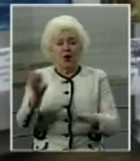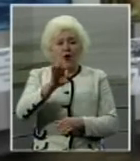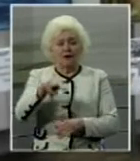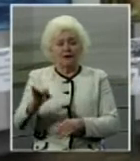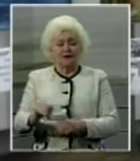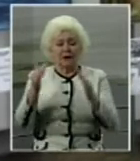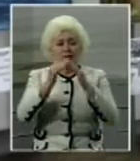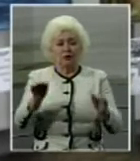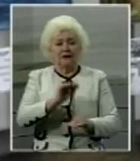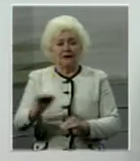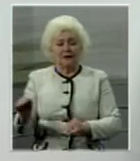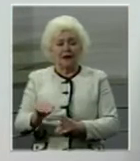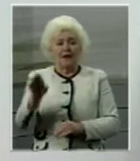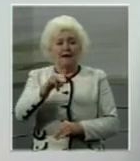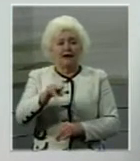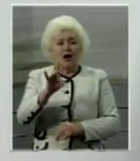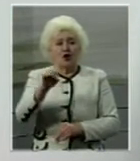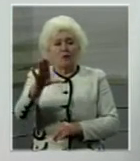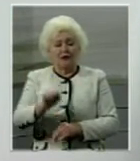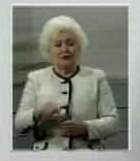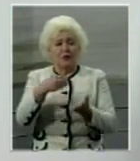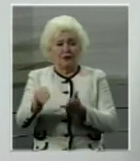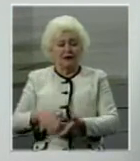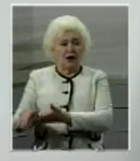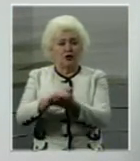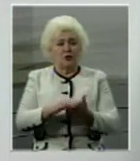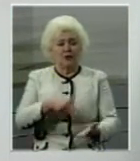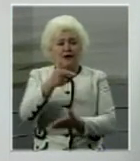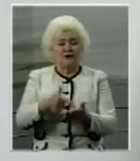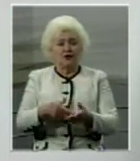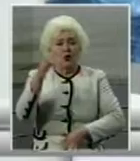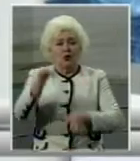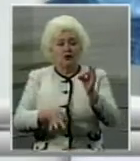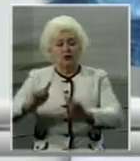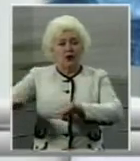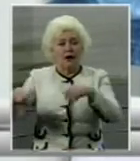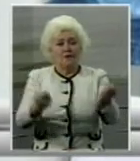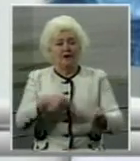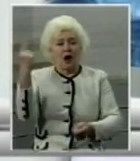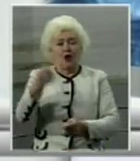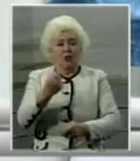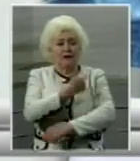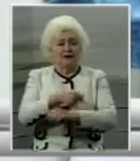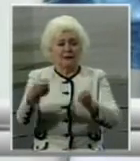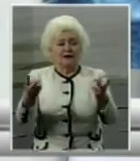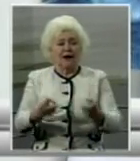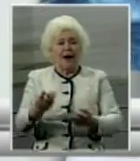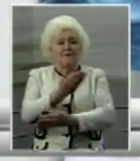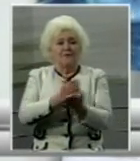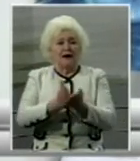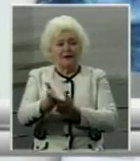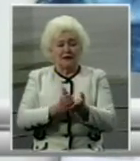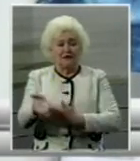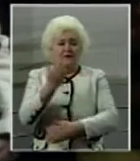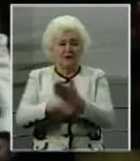Олешківського будинку-інтернату Федора Романова придбав колектив Херсонського міського суду, щоб передати їх обласному шпиталю ветеранів та